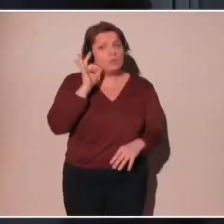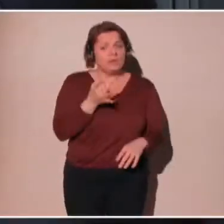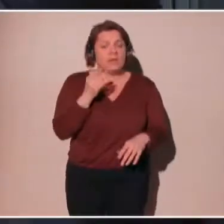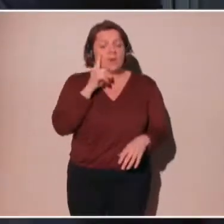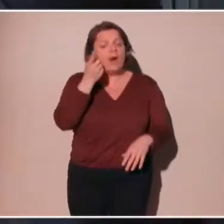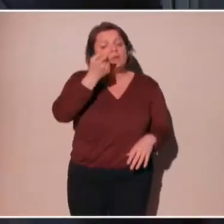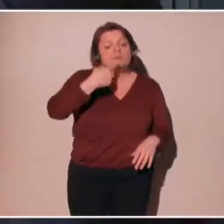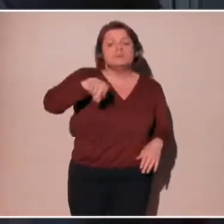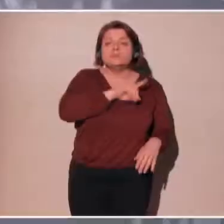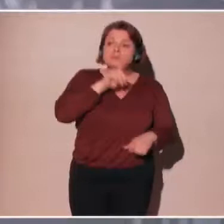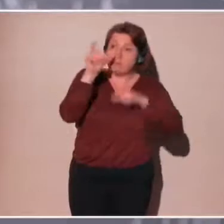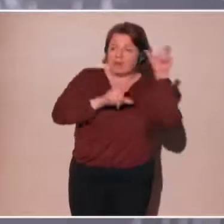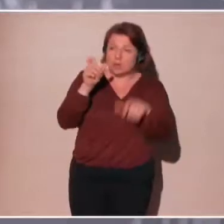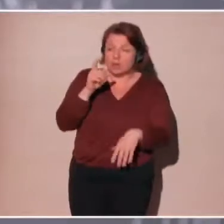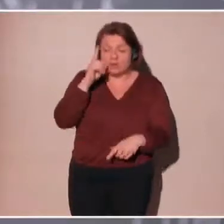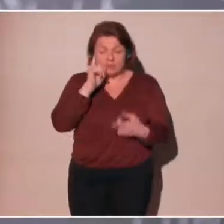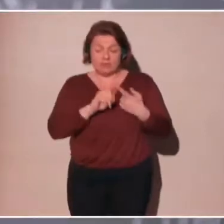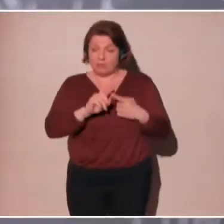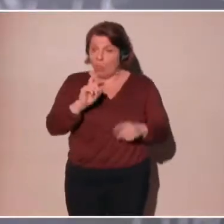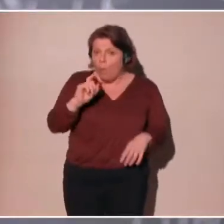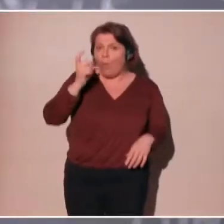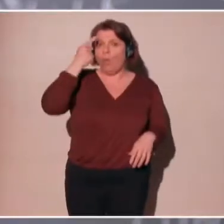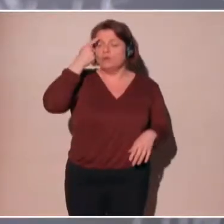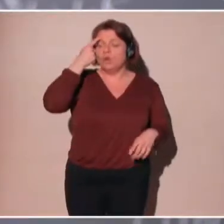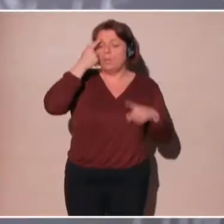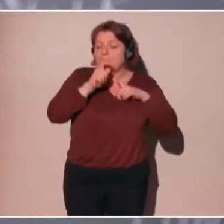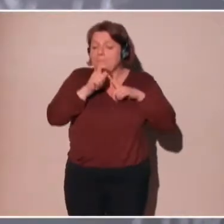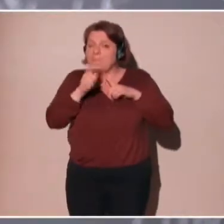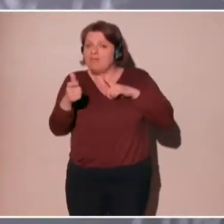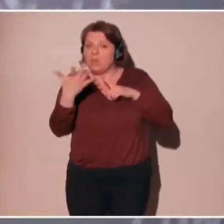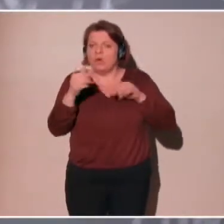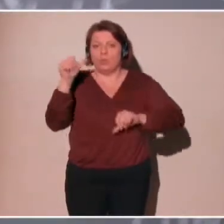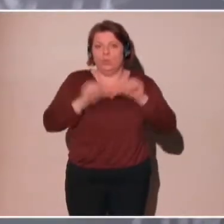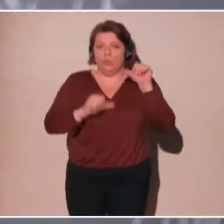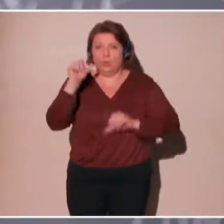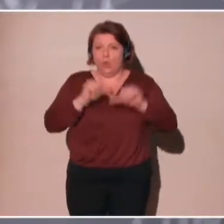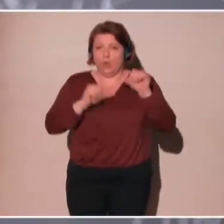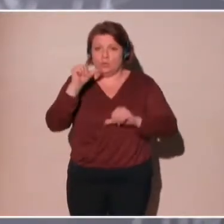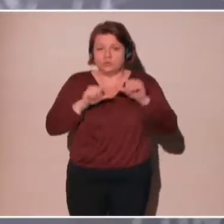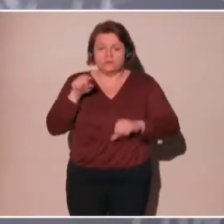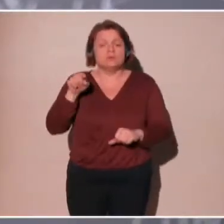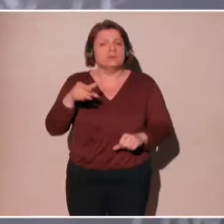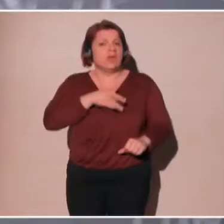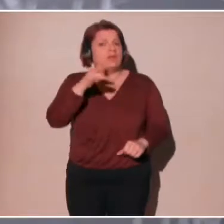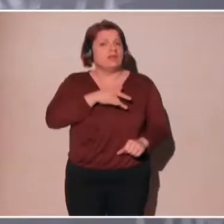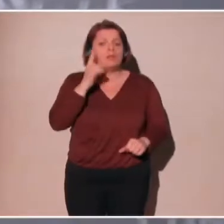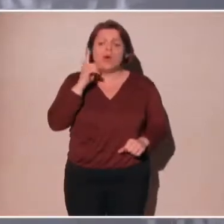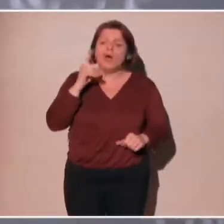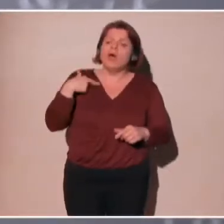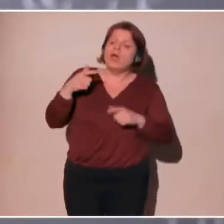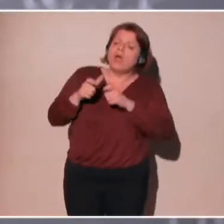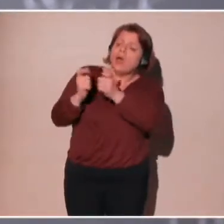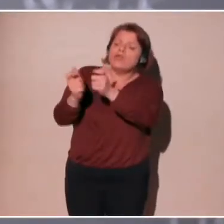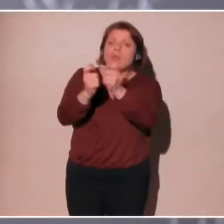prennent conscience du sujet, il y a aussi un autre phénomène qui peut être très intéressant, c'est la concurrence. Et c'est de se dire que les acteurs privés vont se